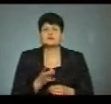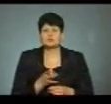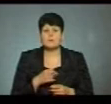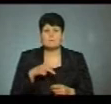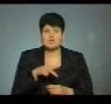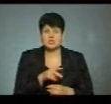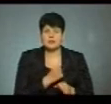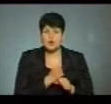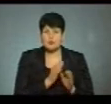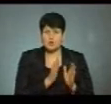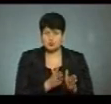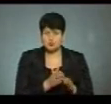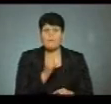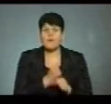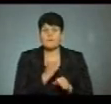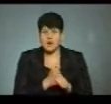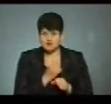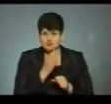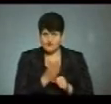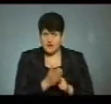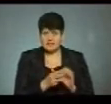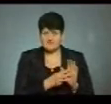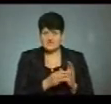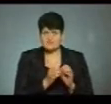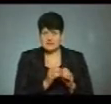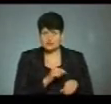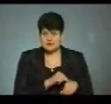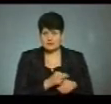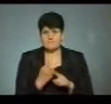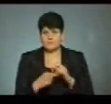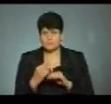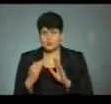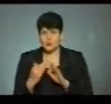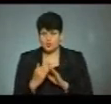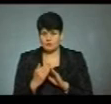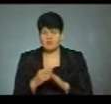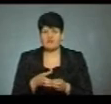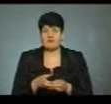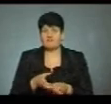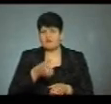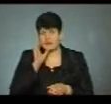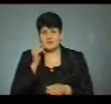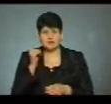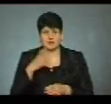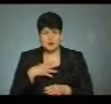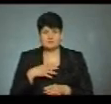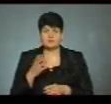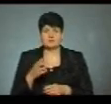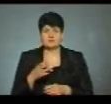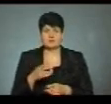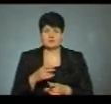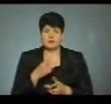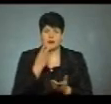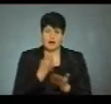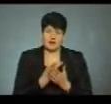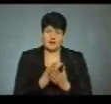на роботу, попрацювала тих 8 чи 10 годин, прийшла додому, випила 100 грамів, за пивом пошліфувала, лягла і так